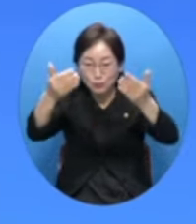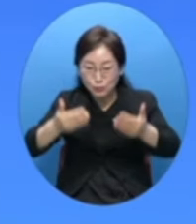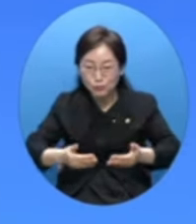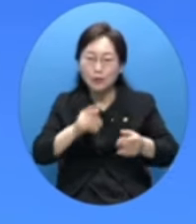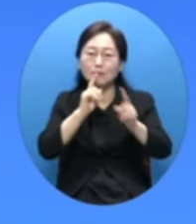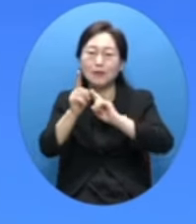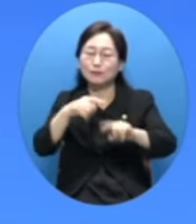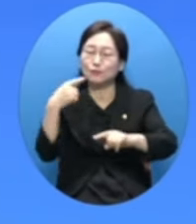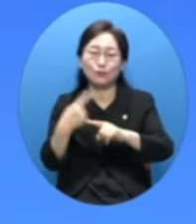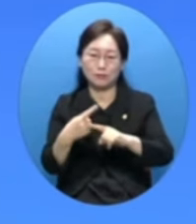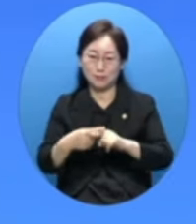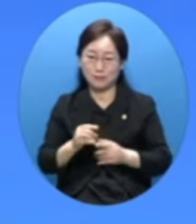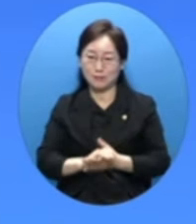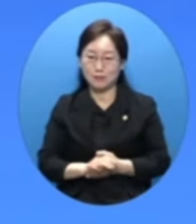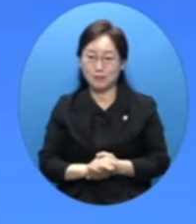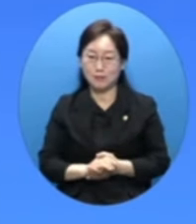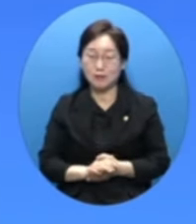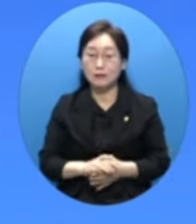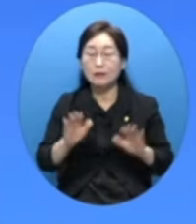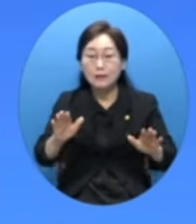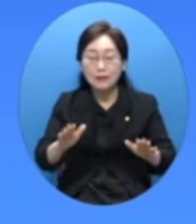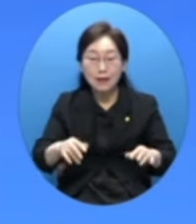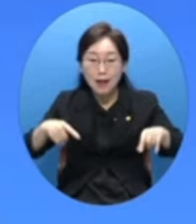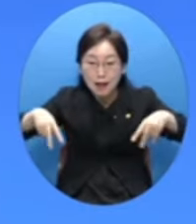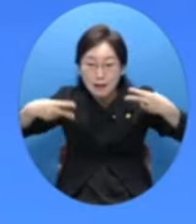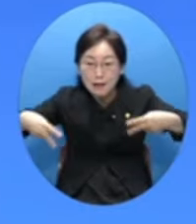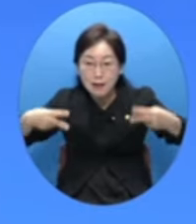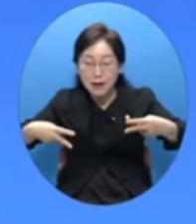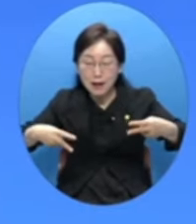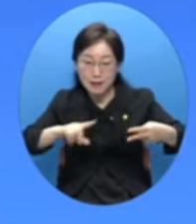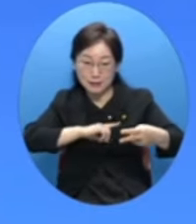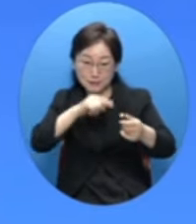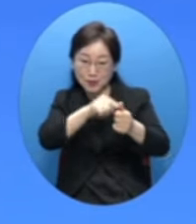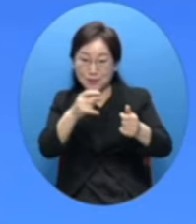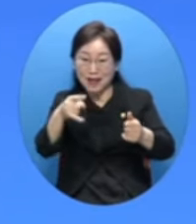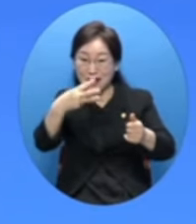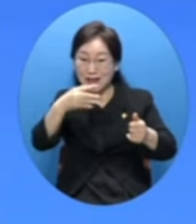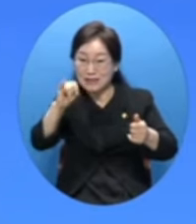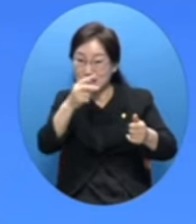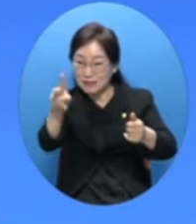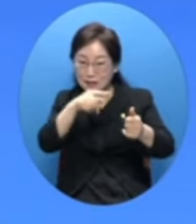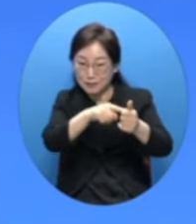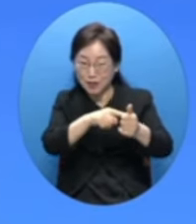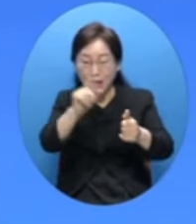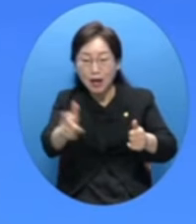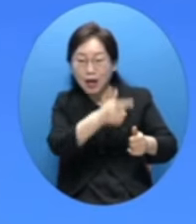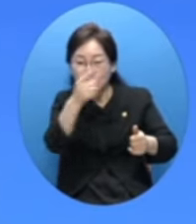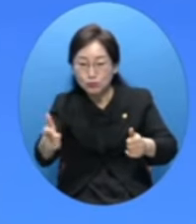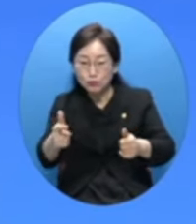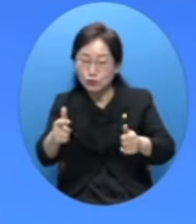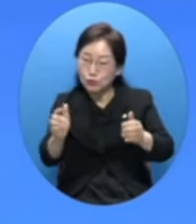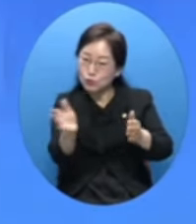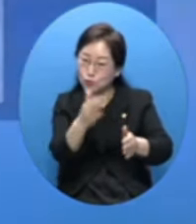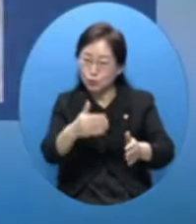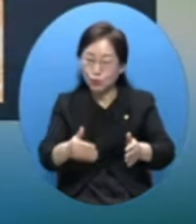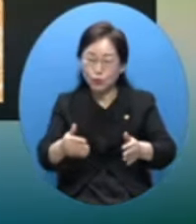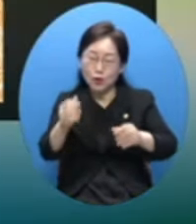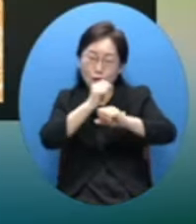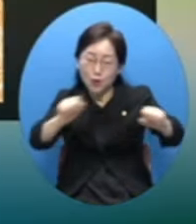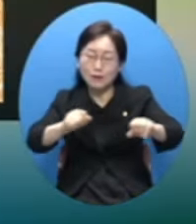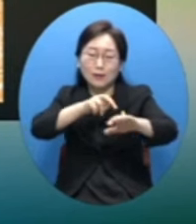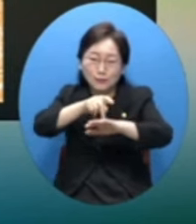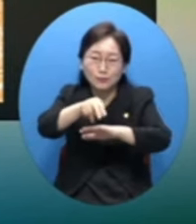것입니다. 엘리야 선자가 하루 일주일쯤 광야로 들어가서 로데나무 아래에서